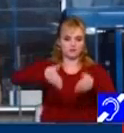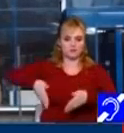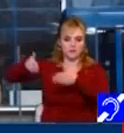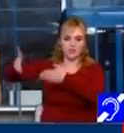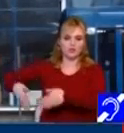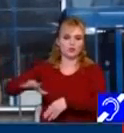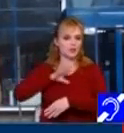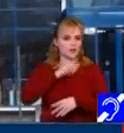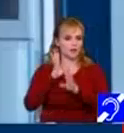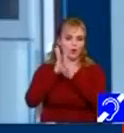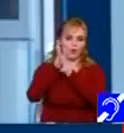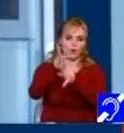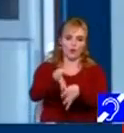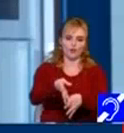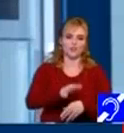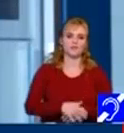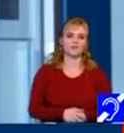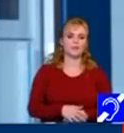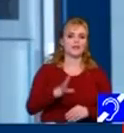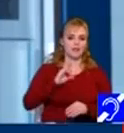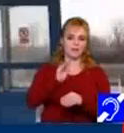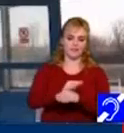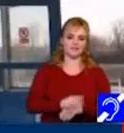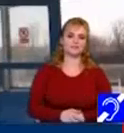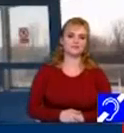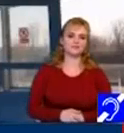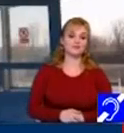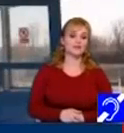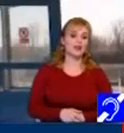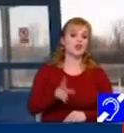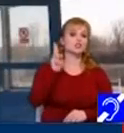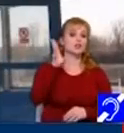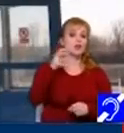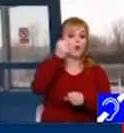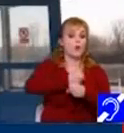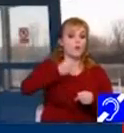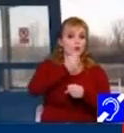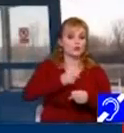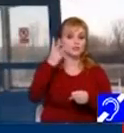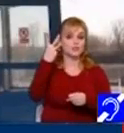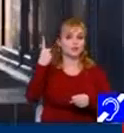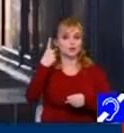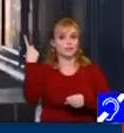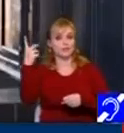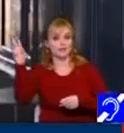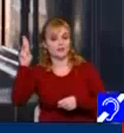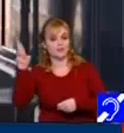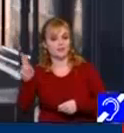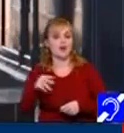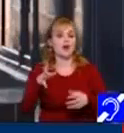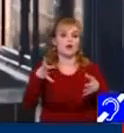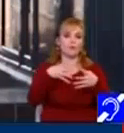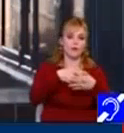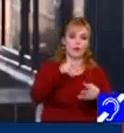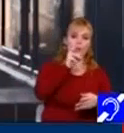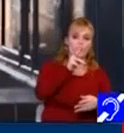a nu supra-solicita doar unele dintre ele și pentru a evita formarea cozilor. Cei care au muncit de Revelion la punctul de trecere comun Pervomaisc